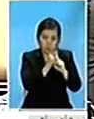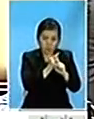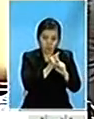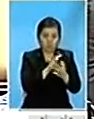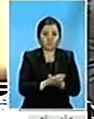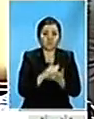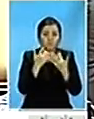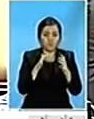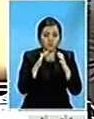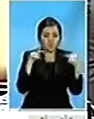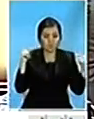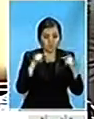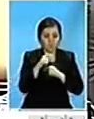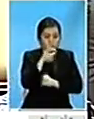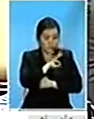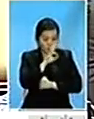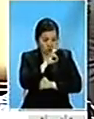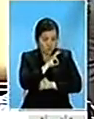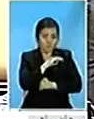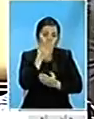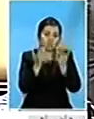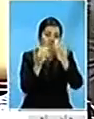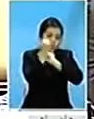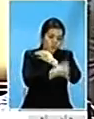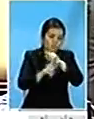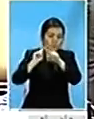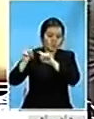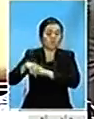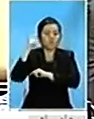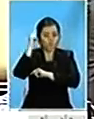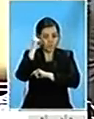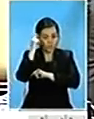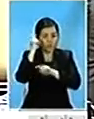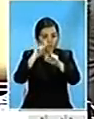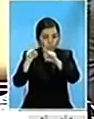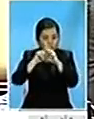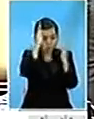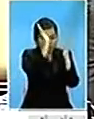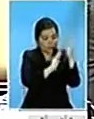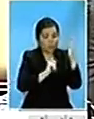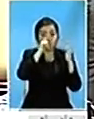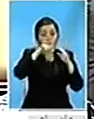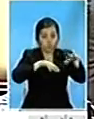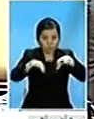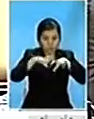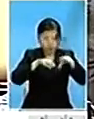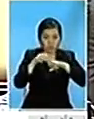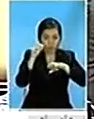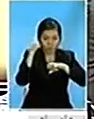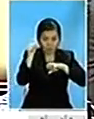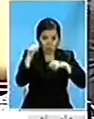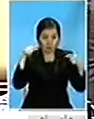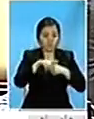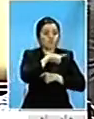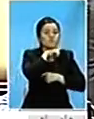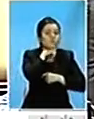งให้ประชาคมทางเศรษฐกิจไม่ว่าจะเป็นภายในประเทศหรือต่างประเทศได้เกิดความมั่นใจว่าประเทศไทยไม่จำเป็นต้องอยู่ในภาวะการขา